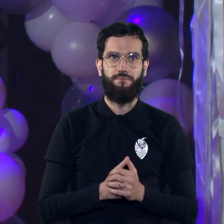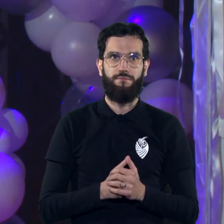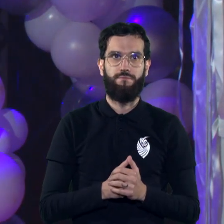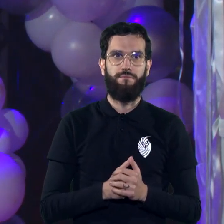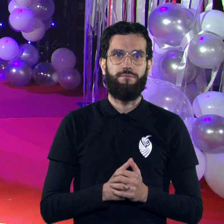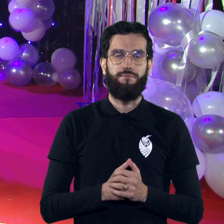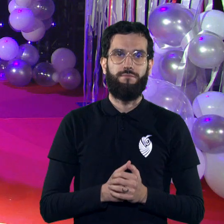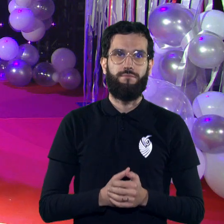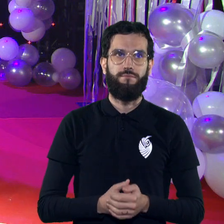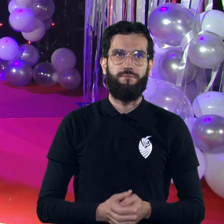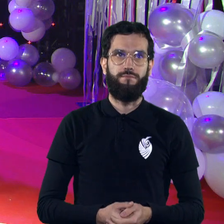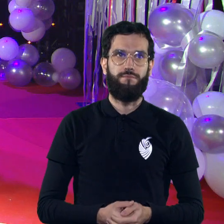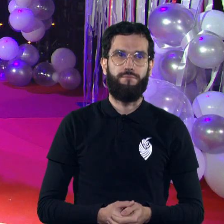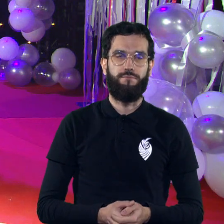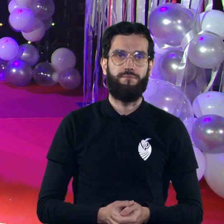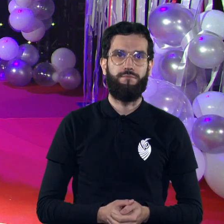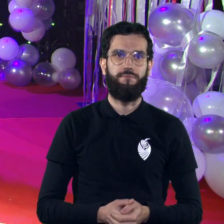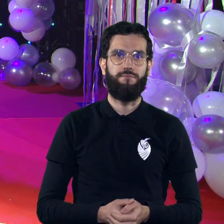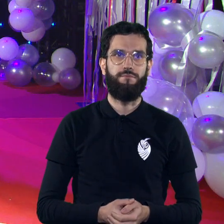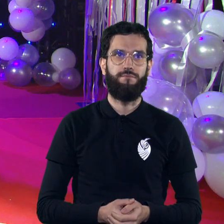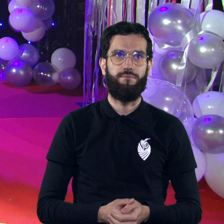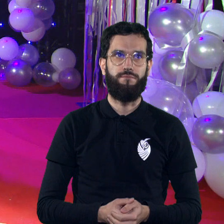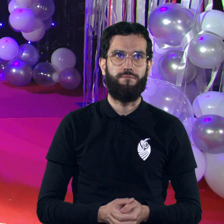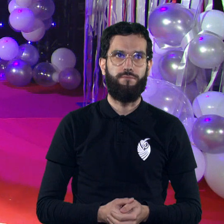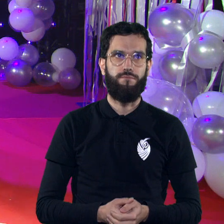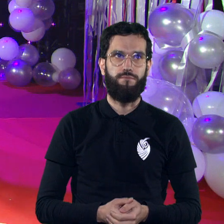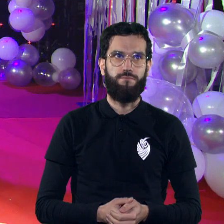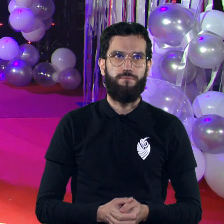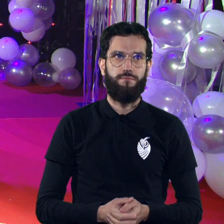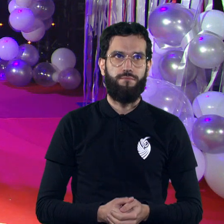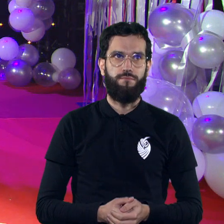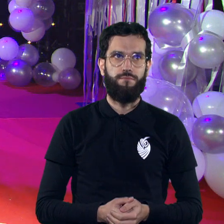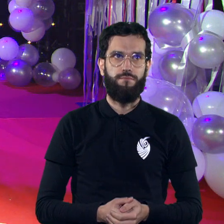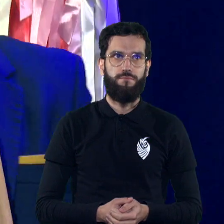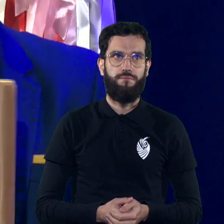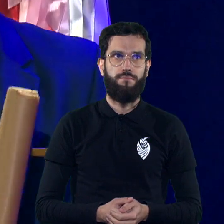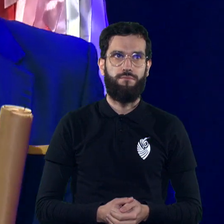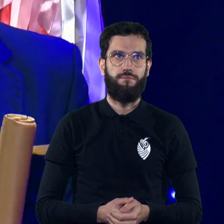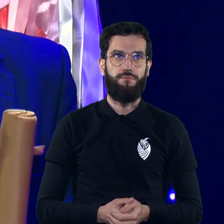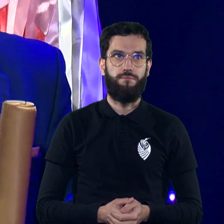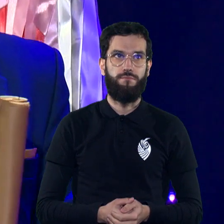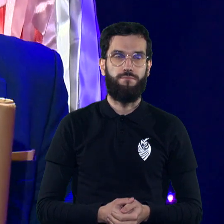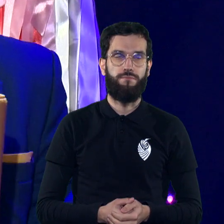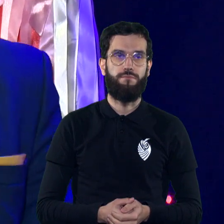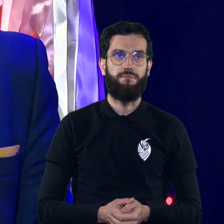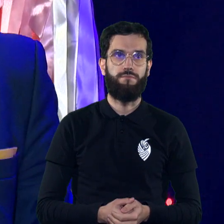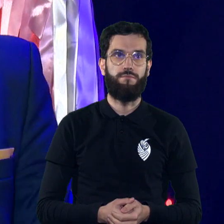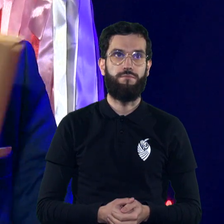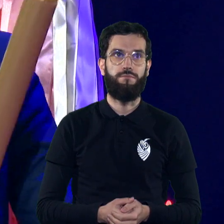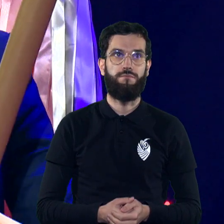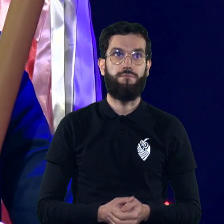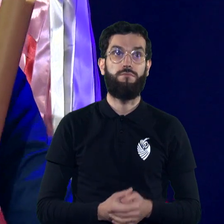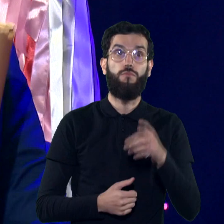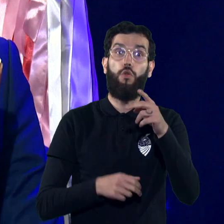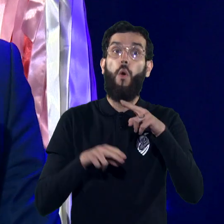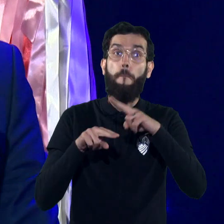dneska videl v tvojej ruke. V tvojej ruke. Zdala sa mi, ako keby bola tvoja. Tak zároveň to, čo vám teraz ukážeme,